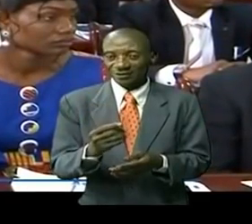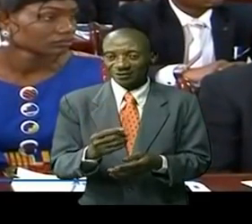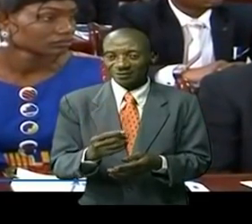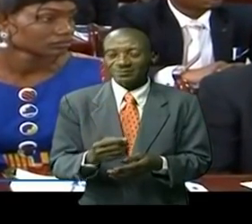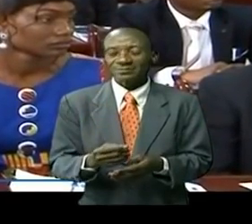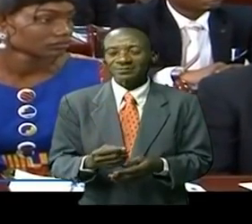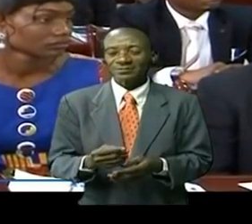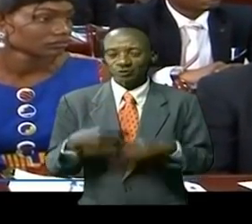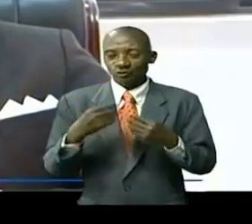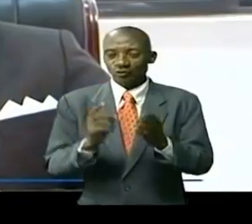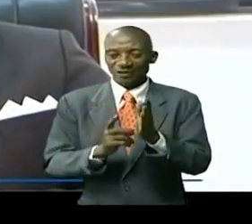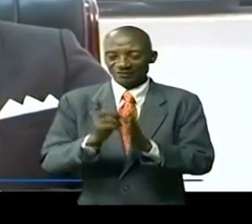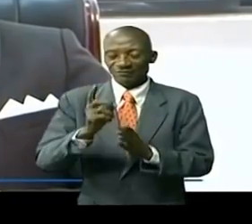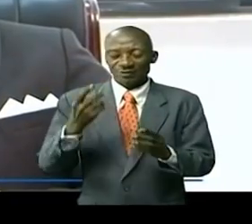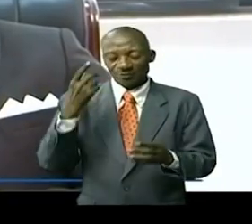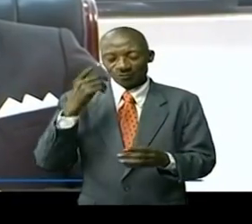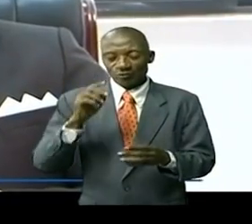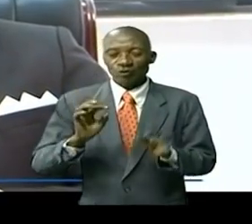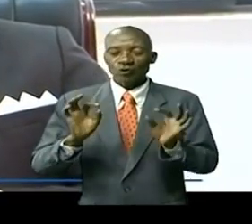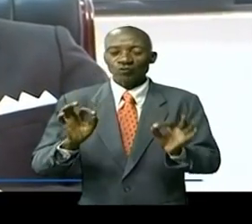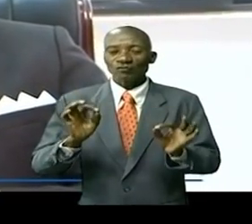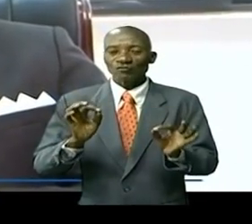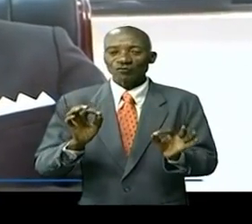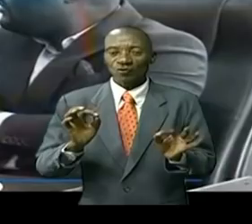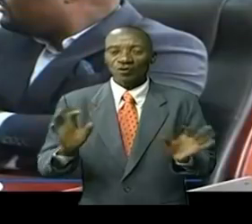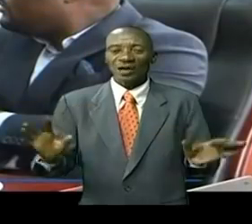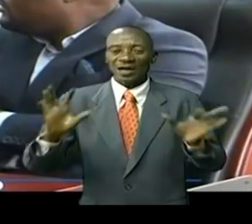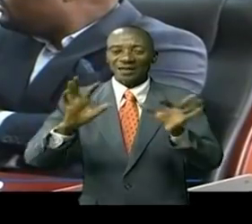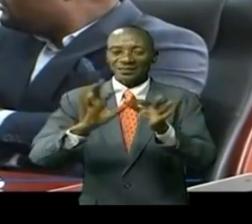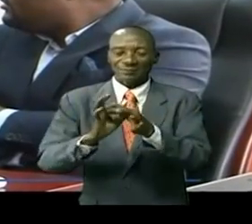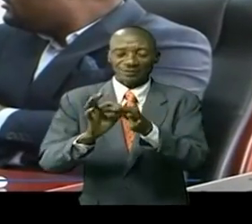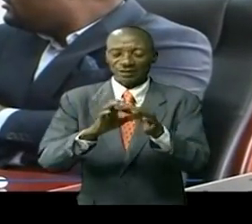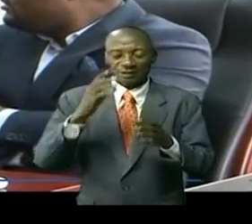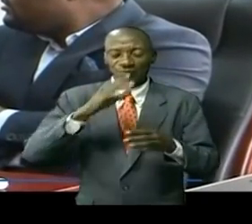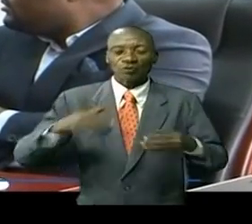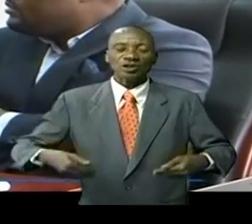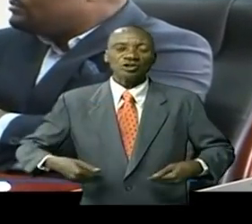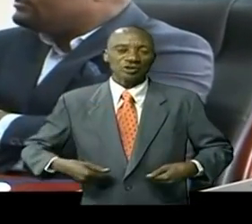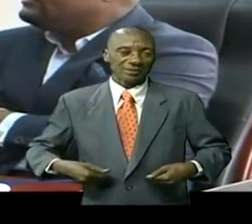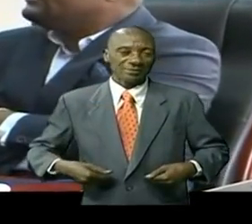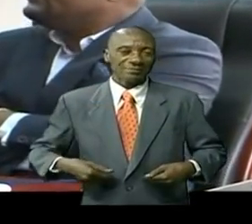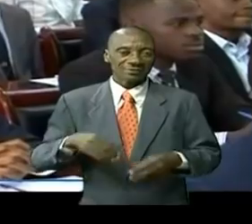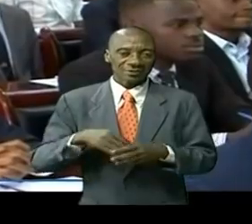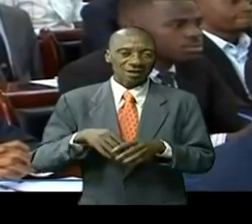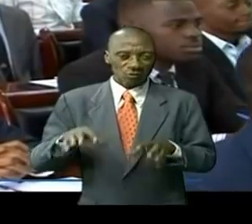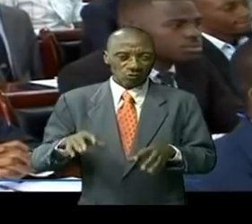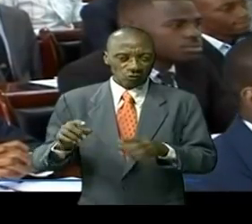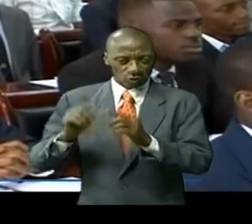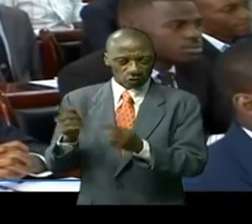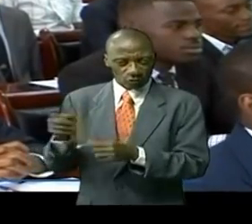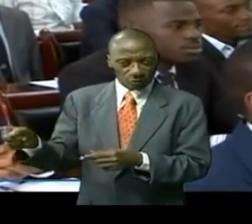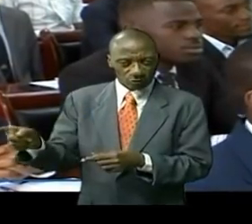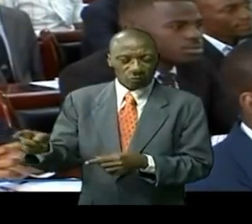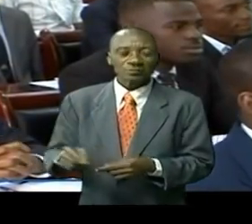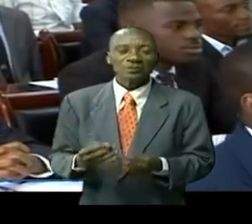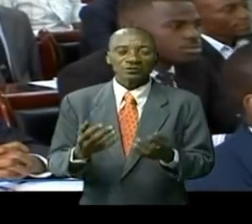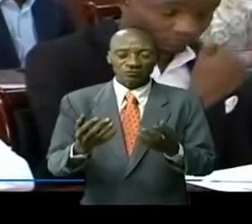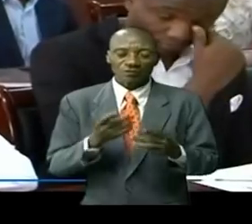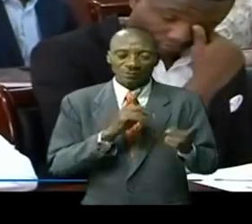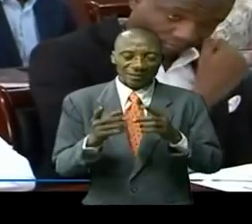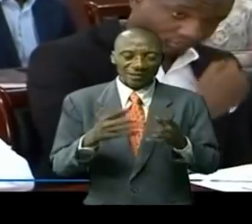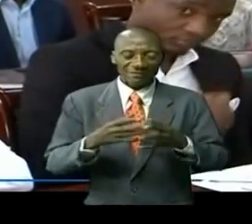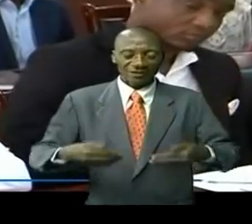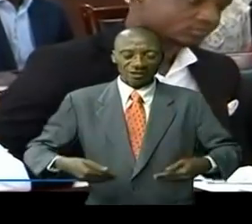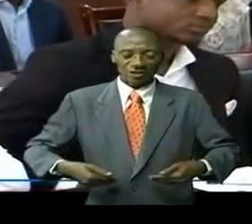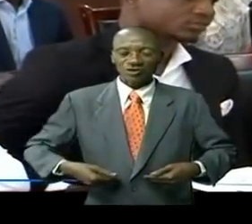jeunes chrétiens. C'est le thème que le Fonds des garanties pour l'entrepreneuriat au Congo a choisi de partager avec le jeune chrétien à